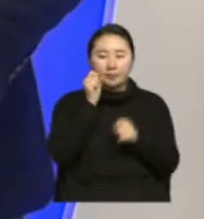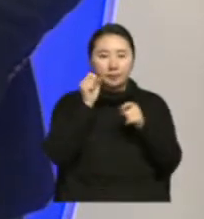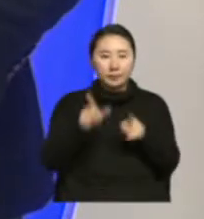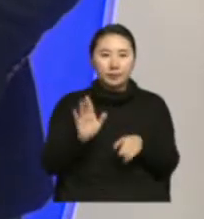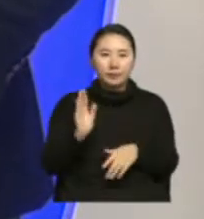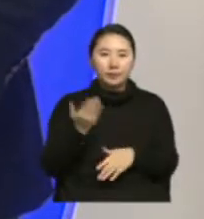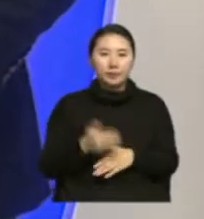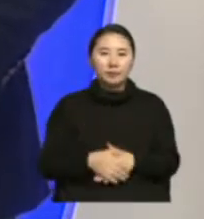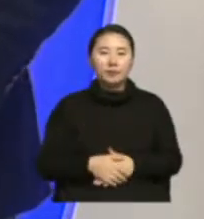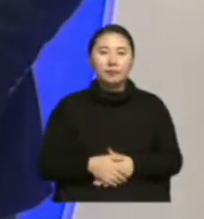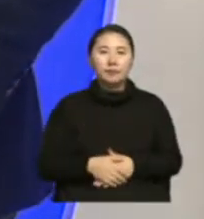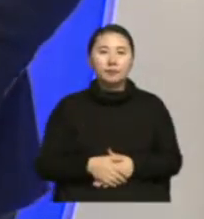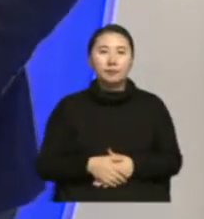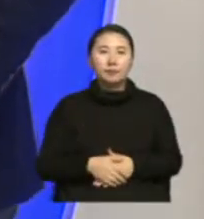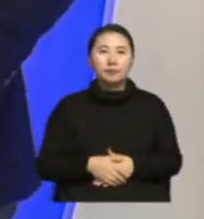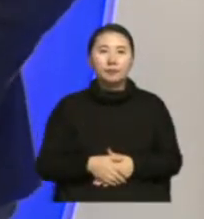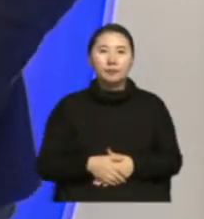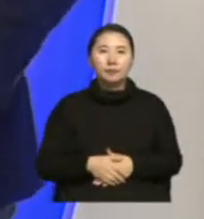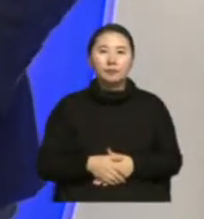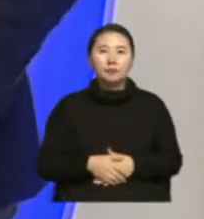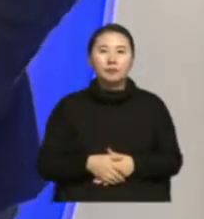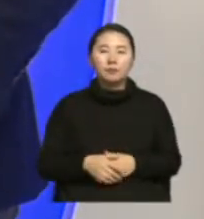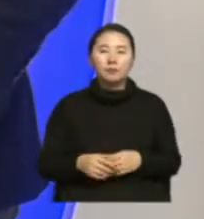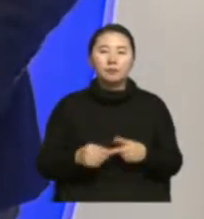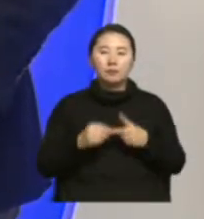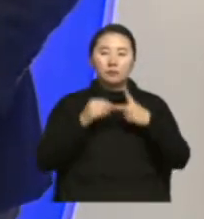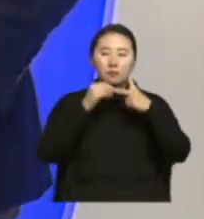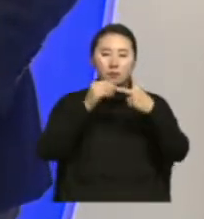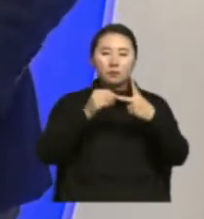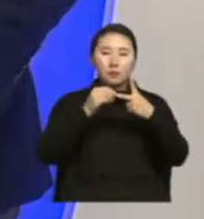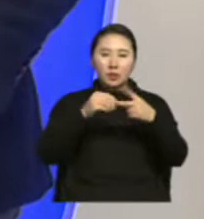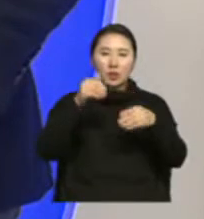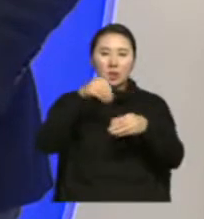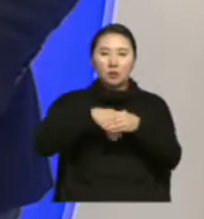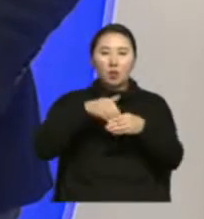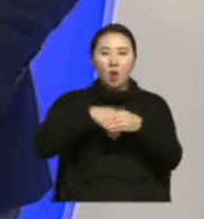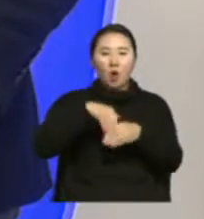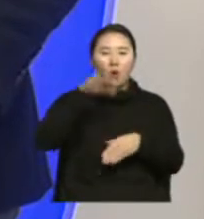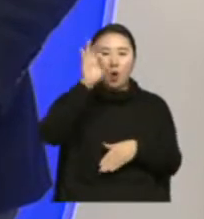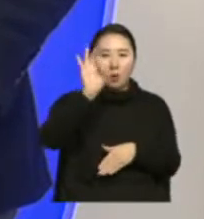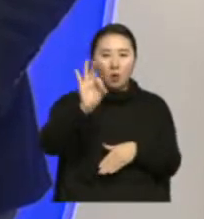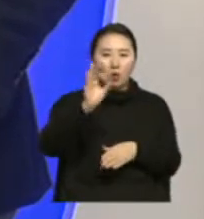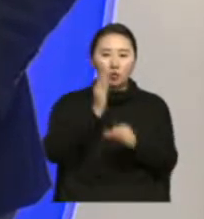계기가 마련되길 바랍니다. 두 번째 키워드는 선거 비용입니다.